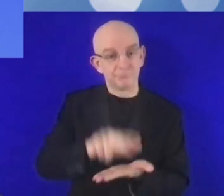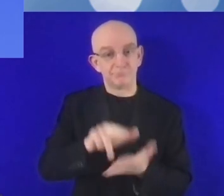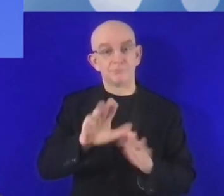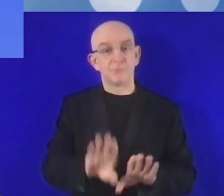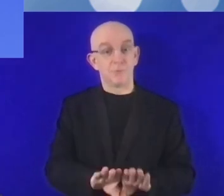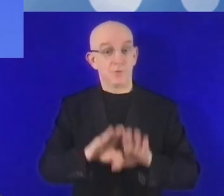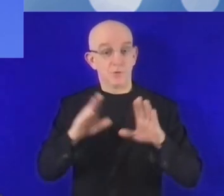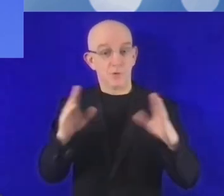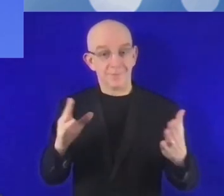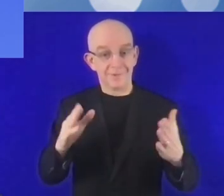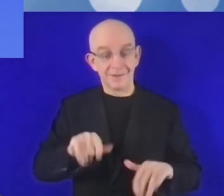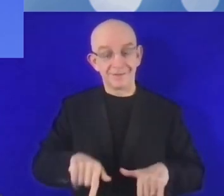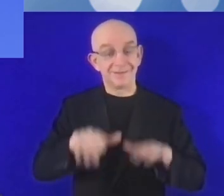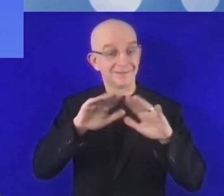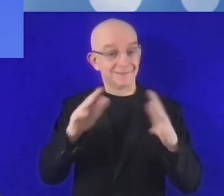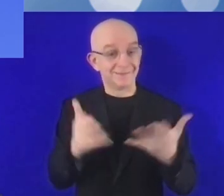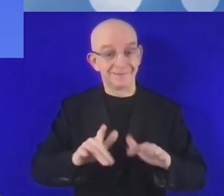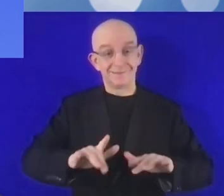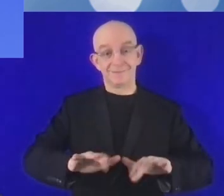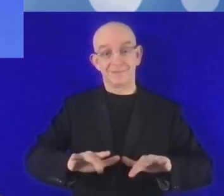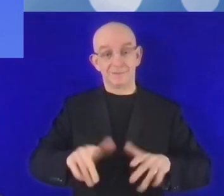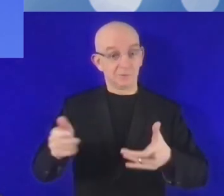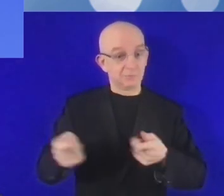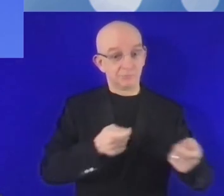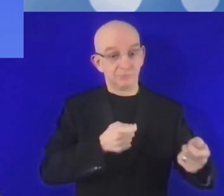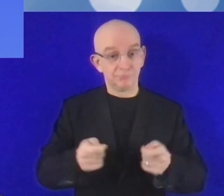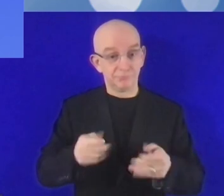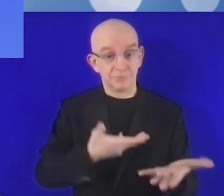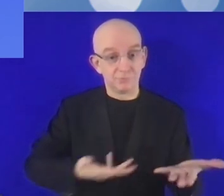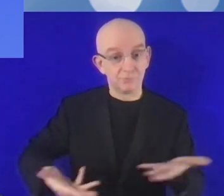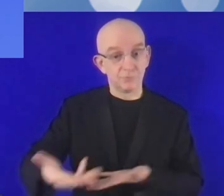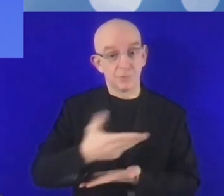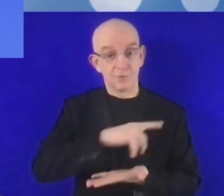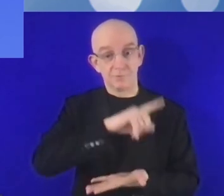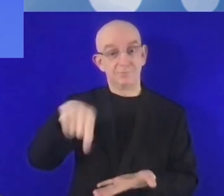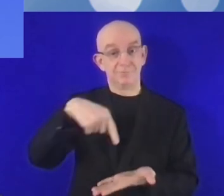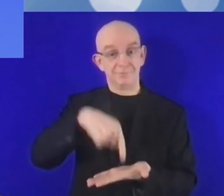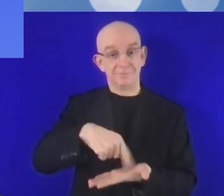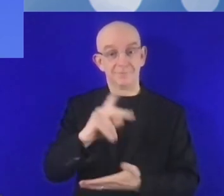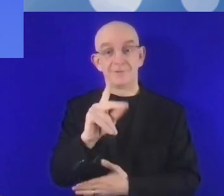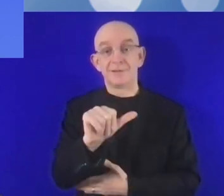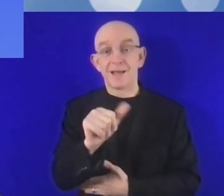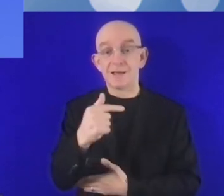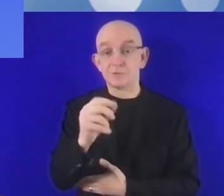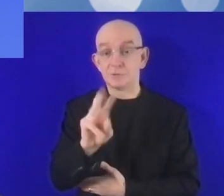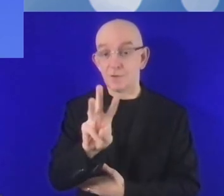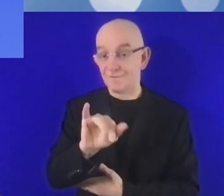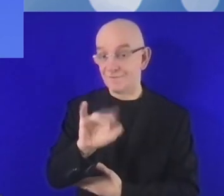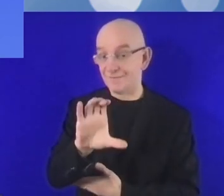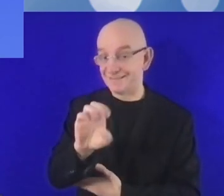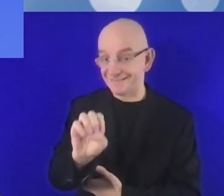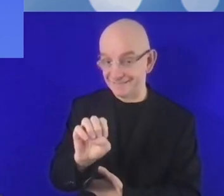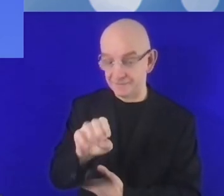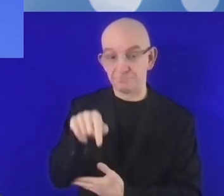迎2021年互联网治理论坛的开幕大会。很可